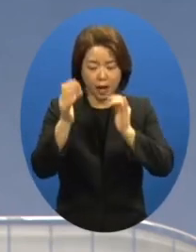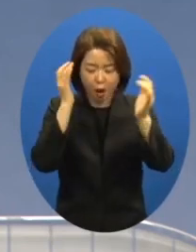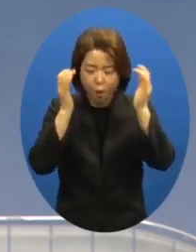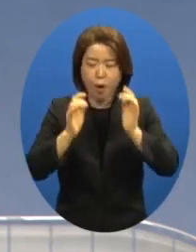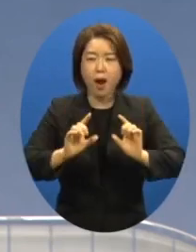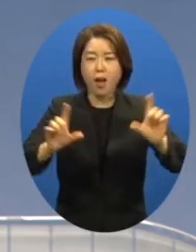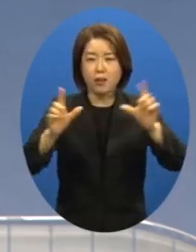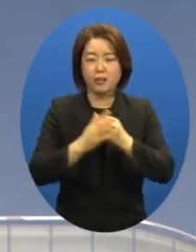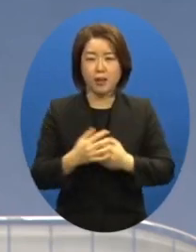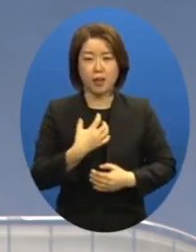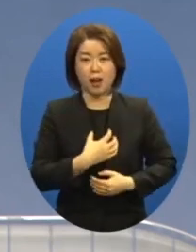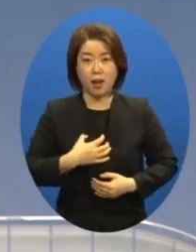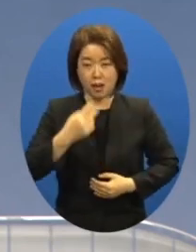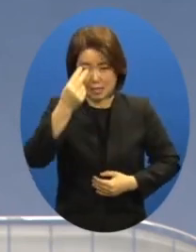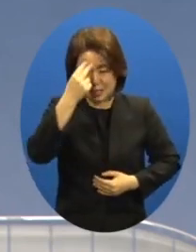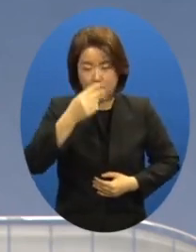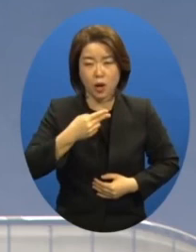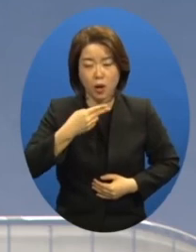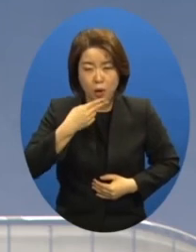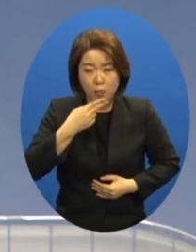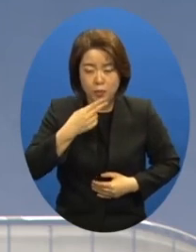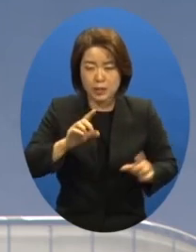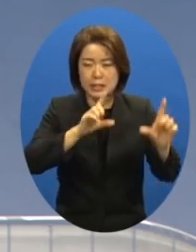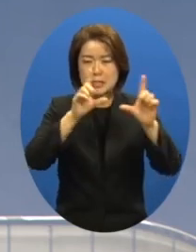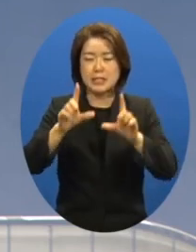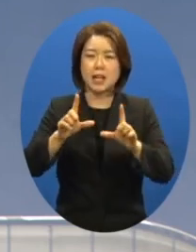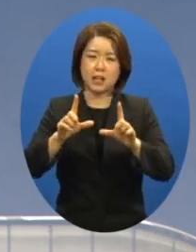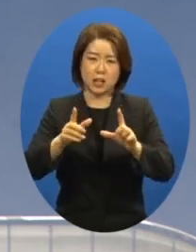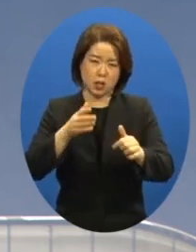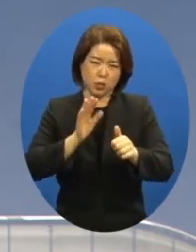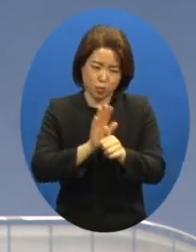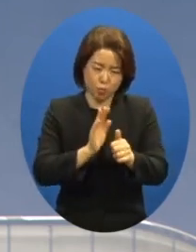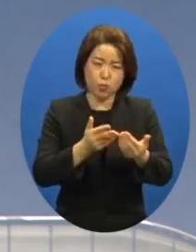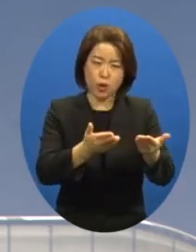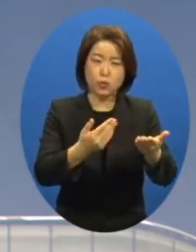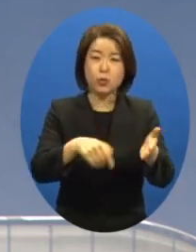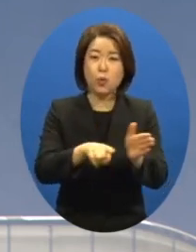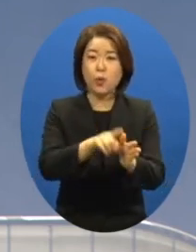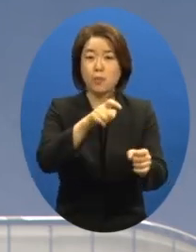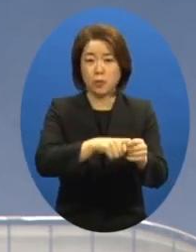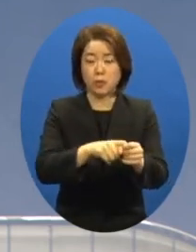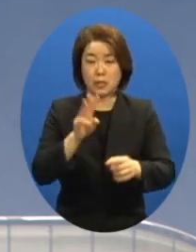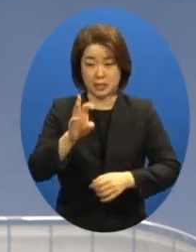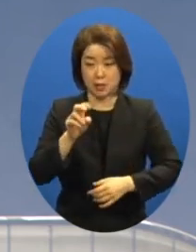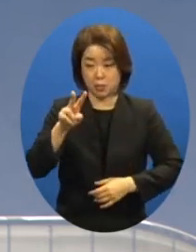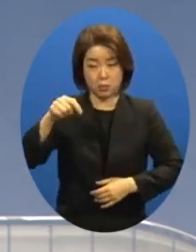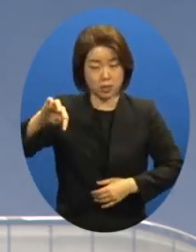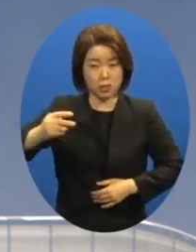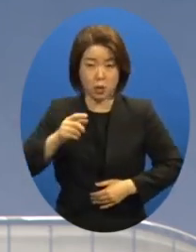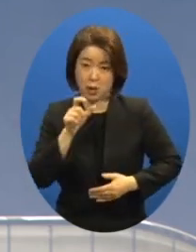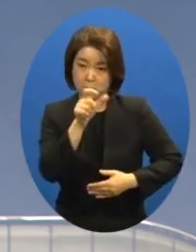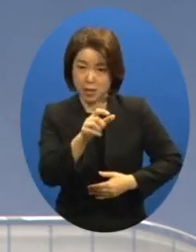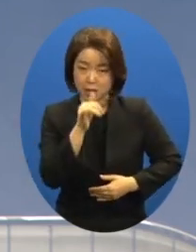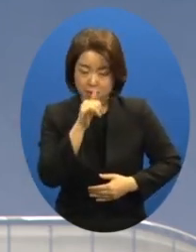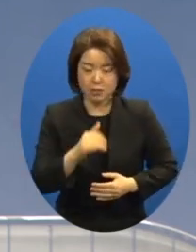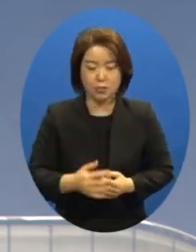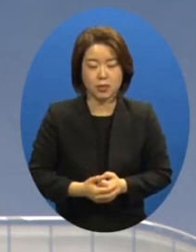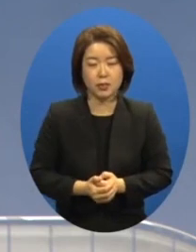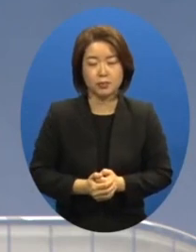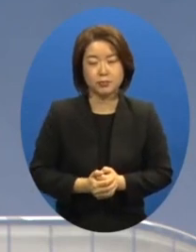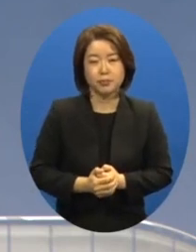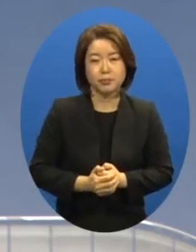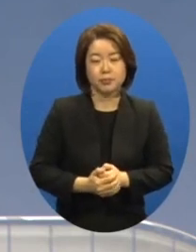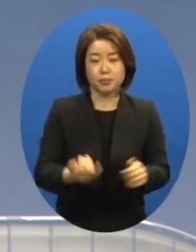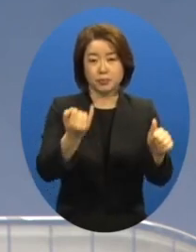염료 없이 살게 하고 싶어서 그랬습니다 32 저리 그렇게 말씀했습니다 사실 결혼한